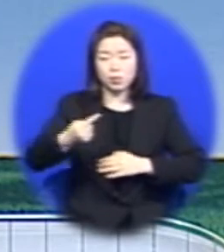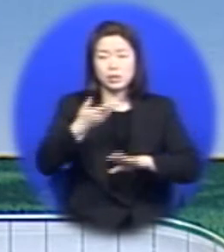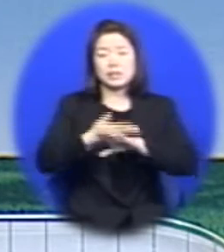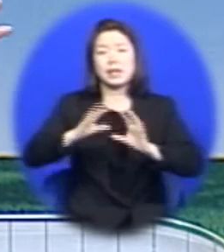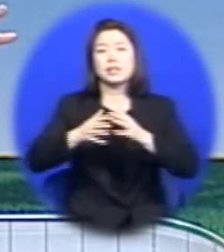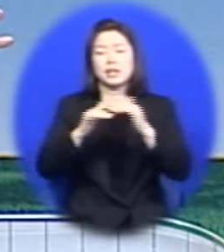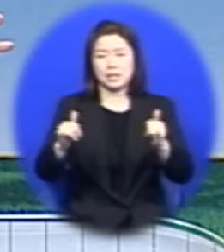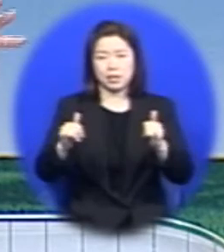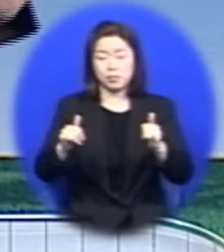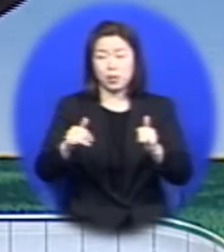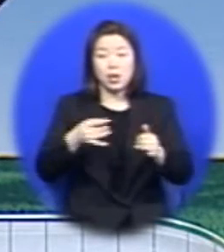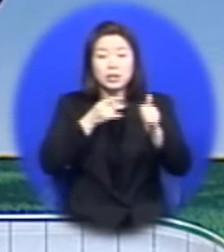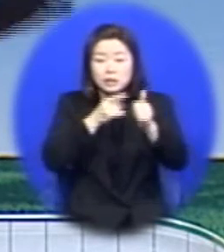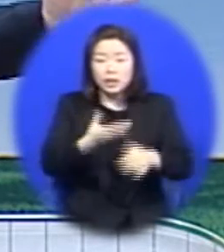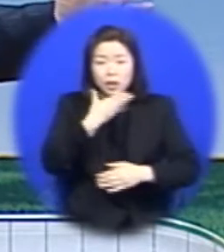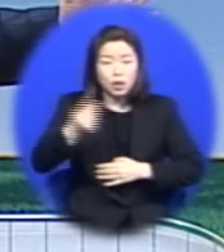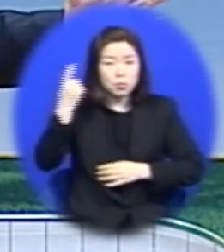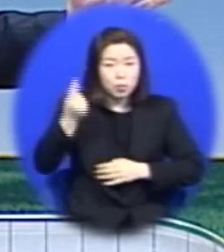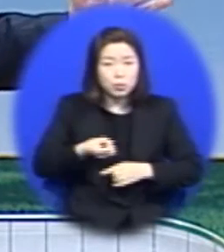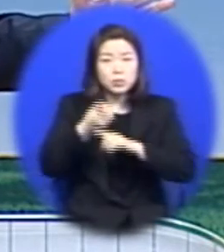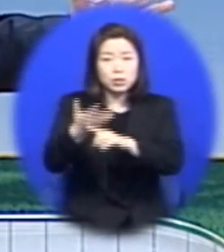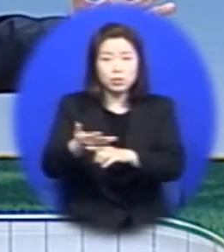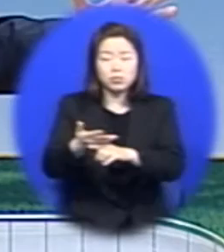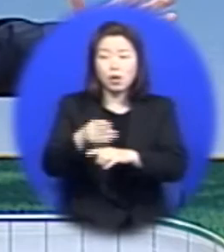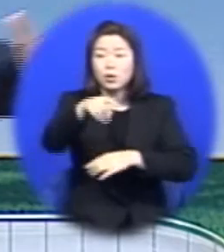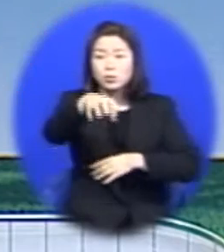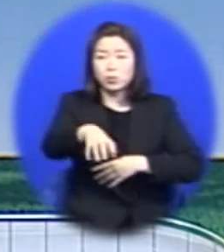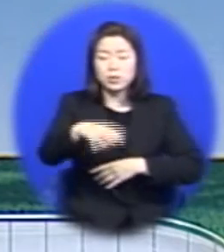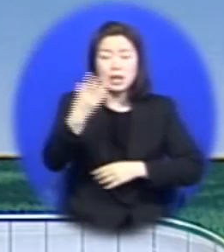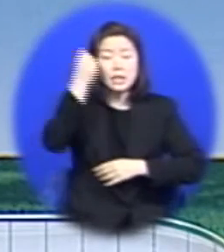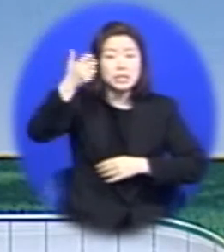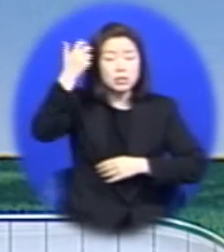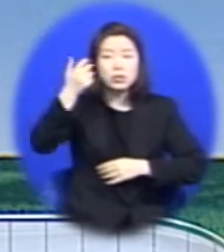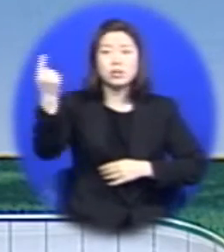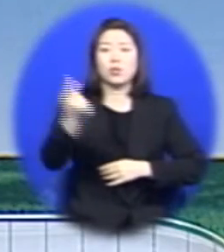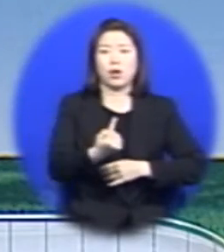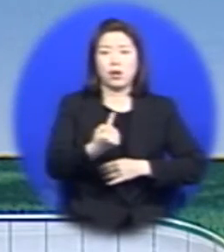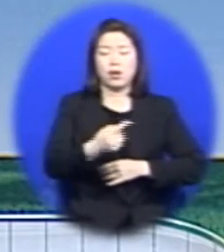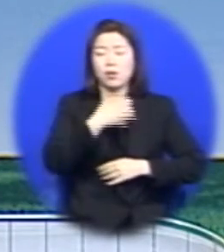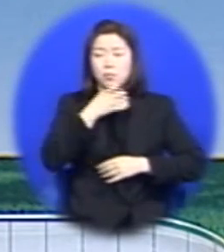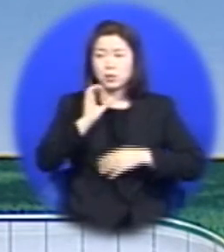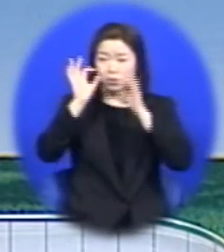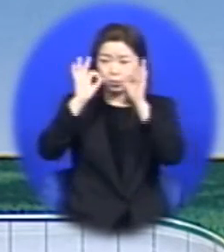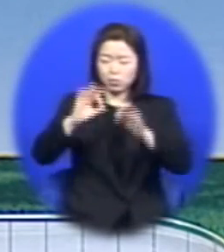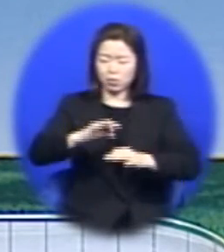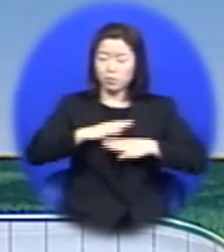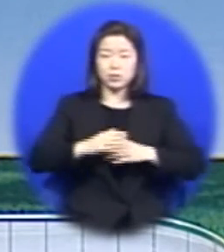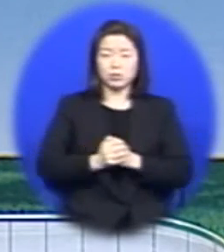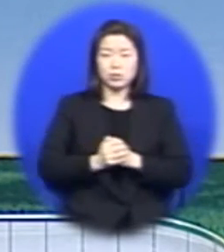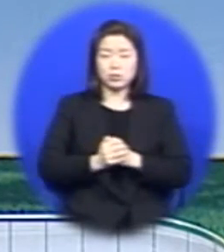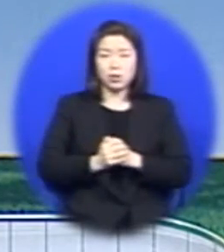그 이방인들에게 성령이 임하시는 겁니다. 베드로가 깜짝 놀랐습니다.